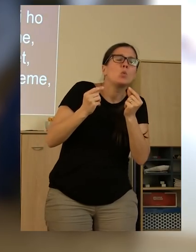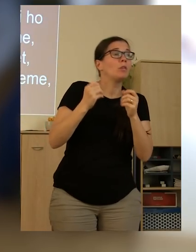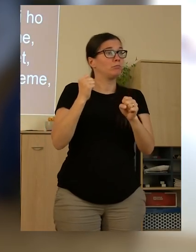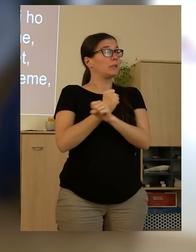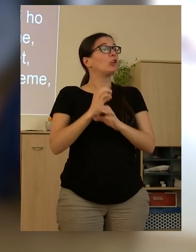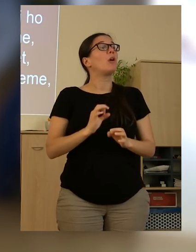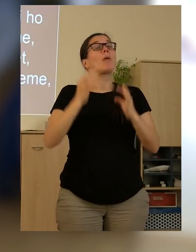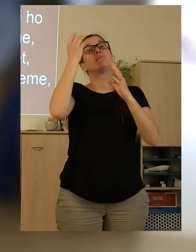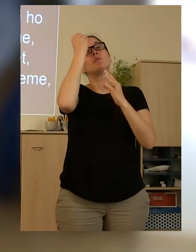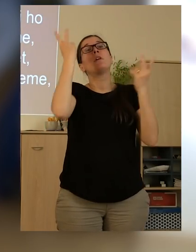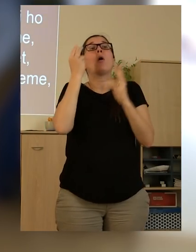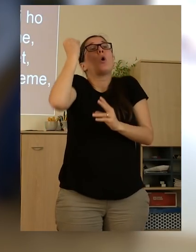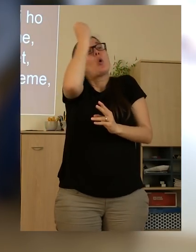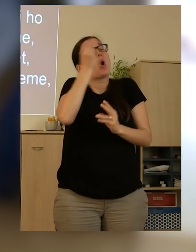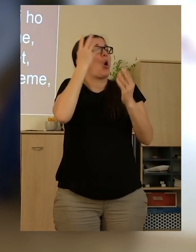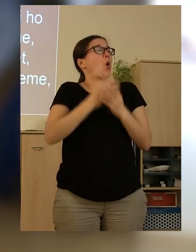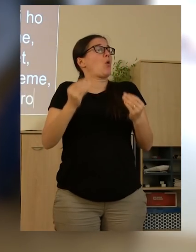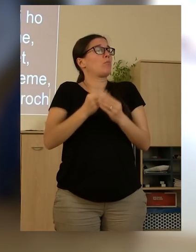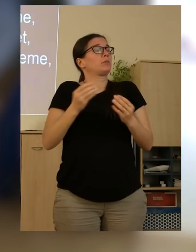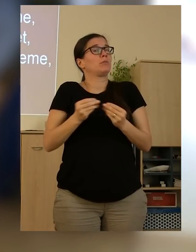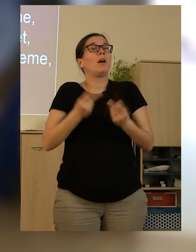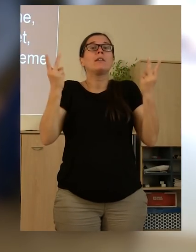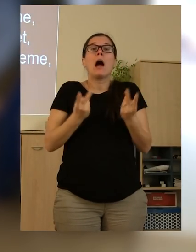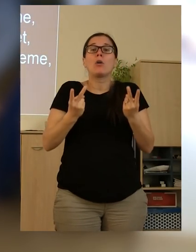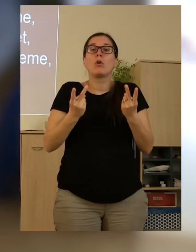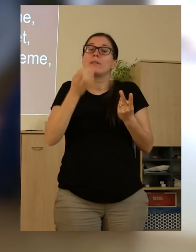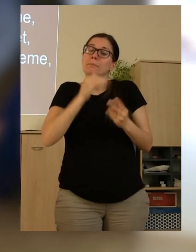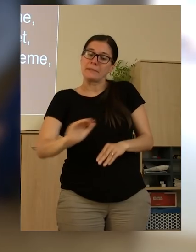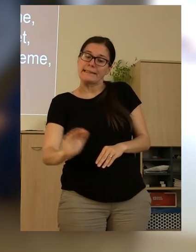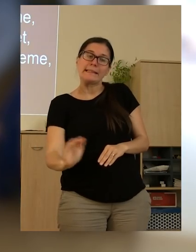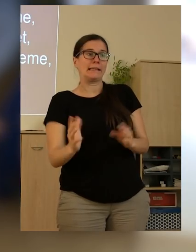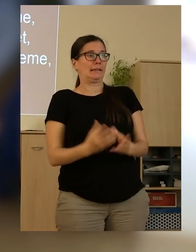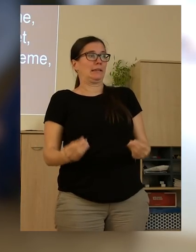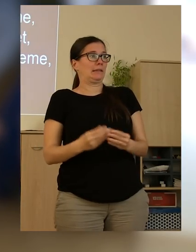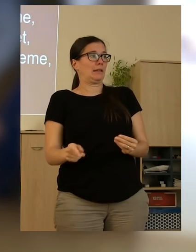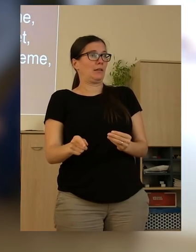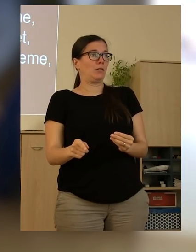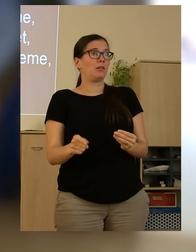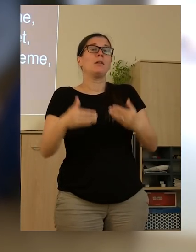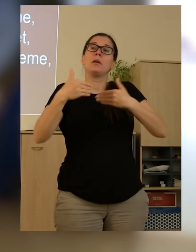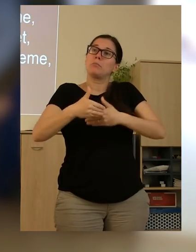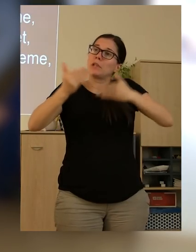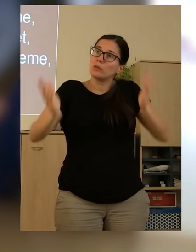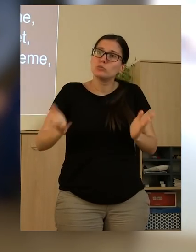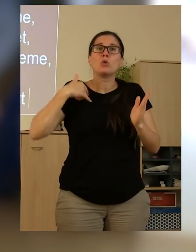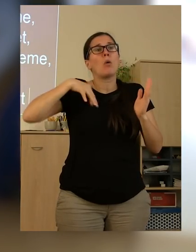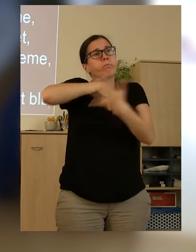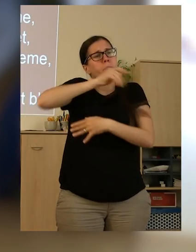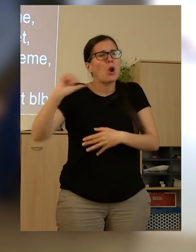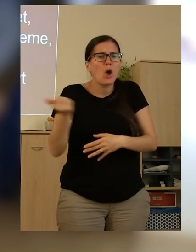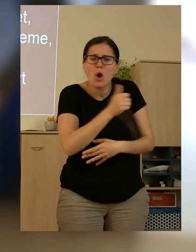blbý. Jako kdyby nám to říkalo malý dítě. Jo, bloudím po městě a nemůžu trefit